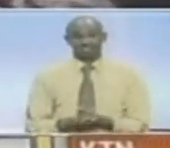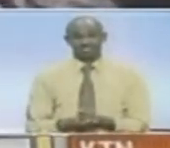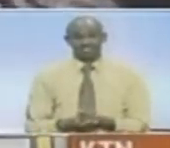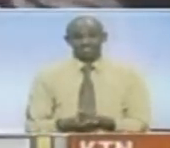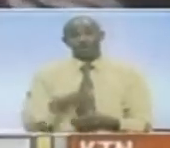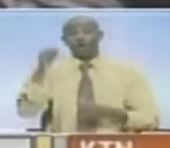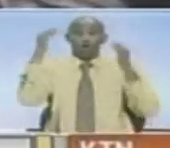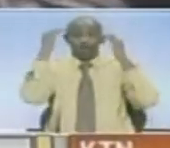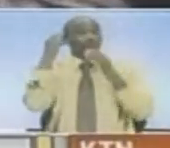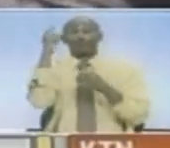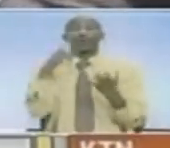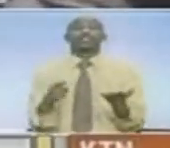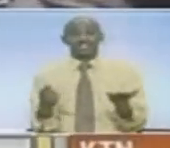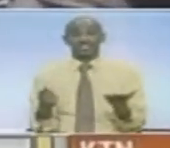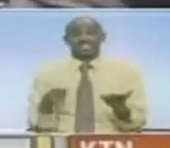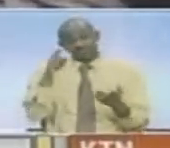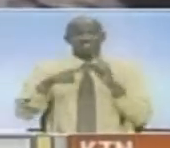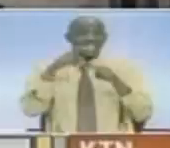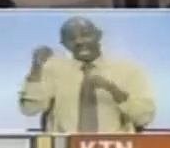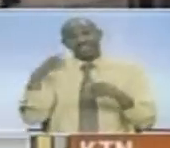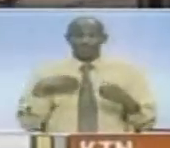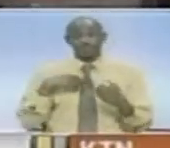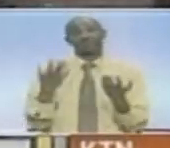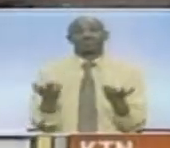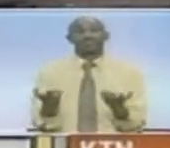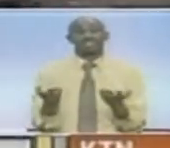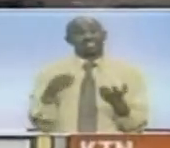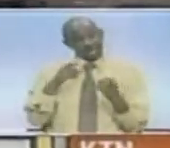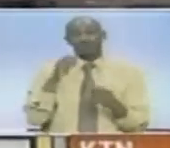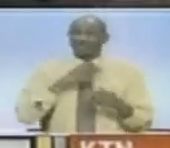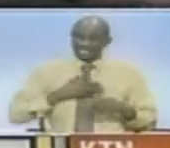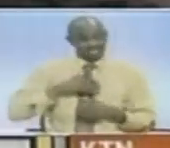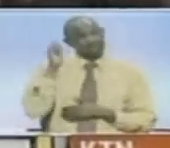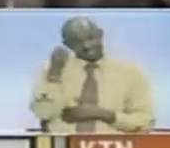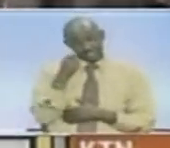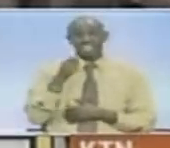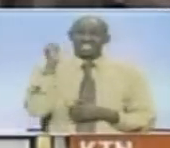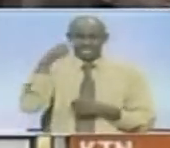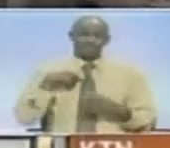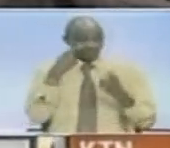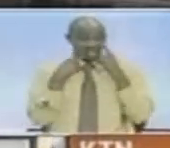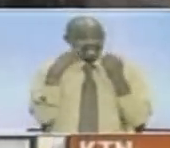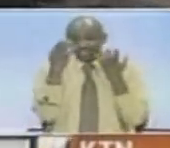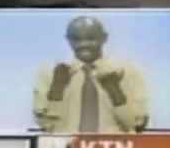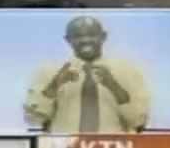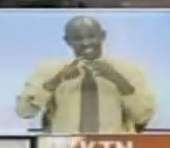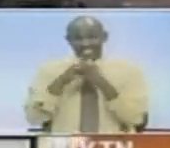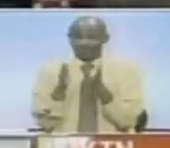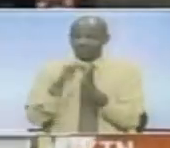Anapelekwa kotini kufanya nini na ameua watu sita? Bwana Rais, Wakenya wanalia kuanzia